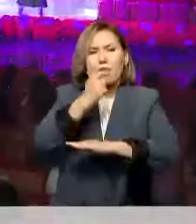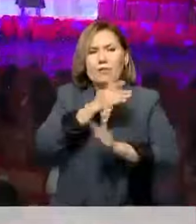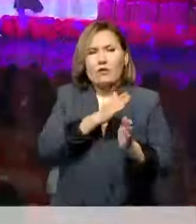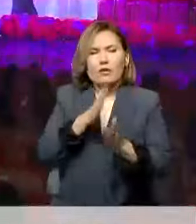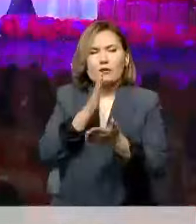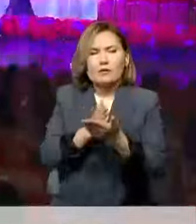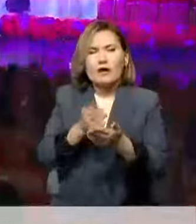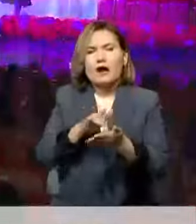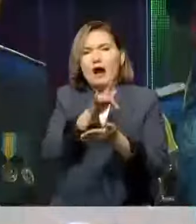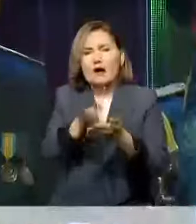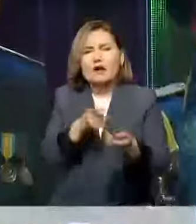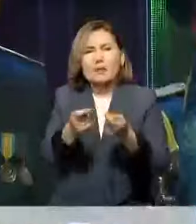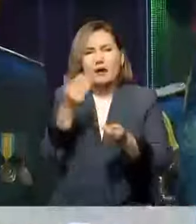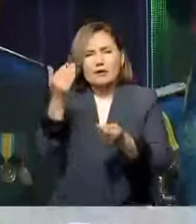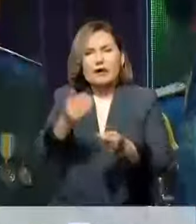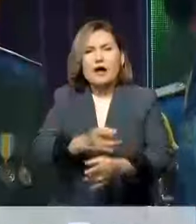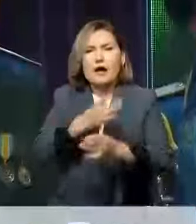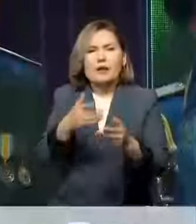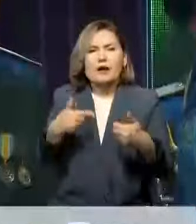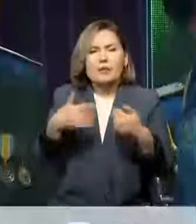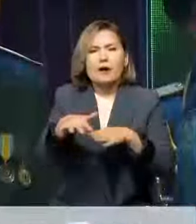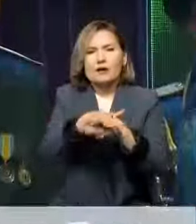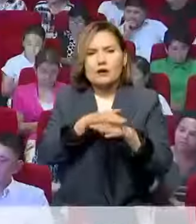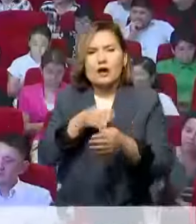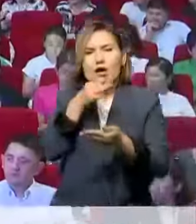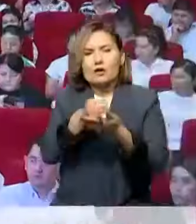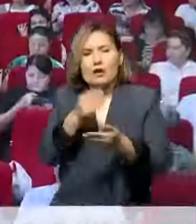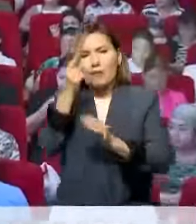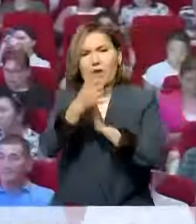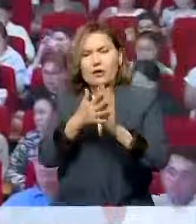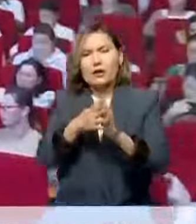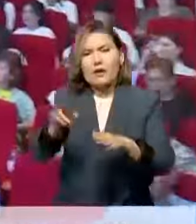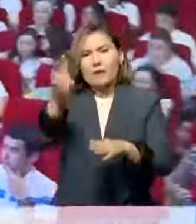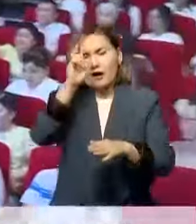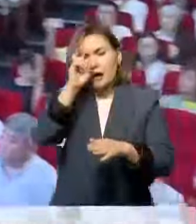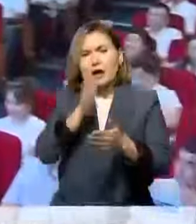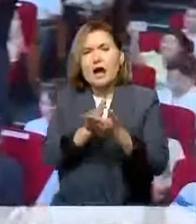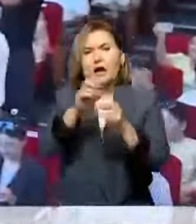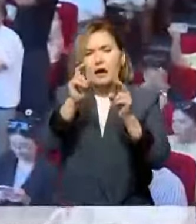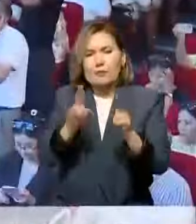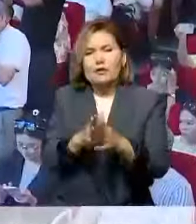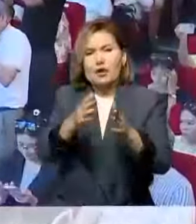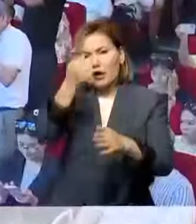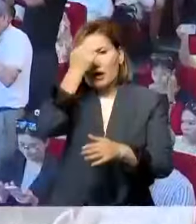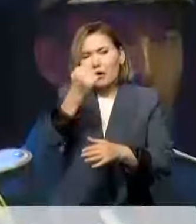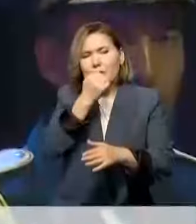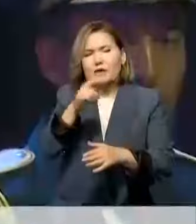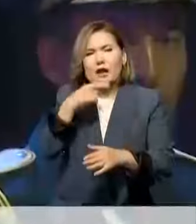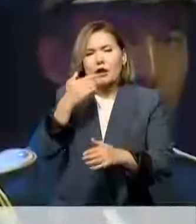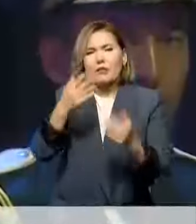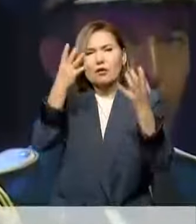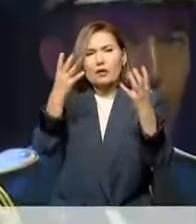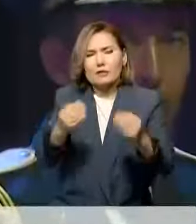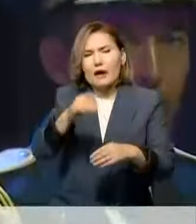орнайды. Қала әкімі Ғабит Сыздықбеков мерекемен құттықтап, жауапкершілікті жіті түсінген мемлекеттік қызметкерлерге ризашылығын білдірді. Бүгінгі